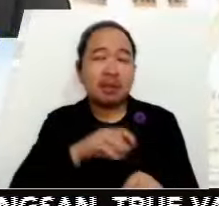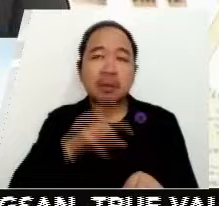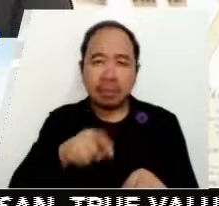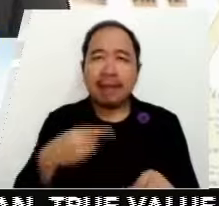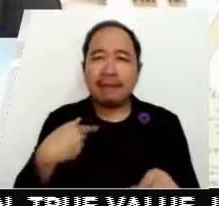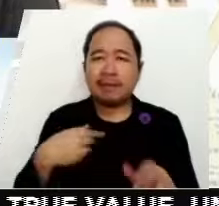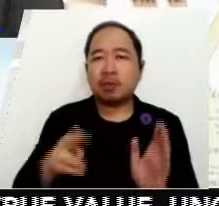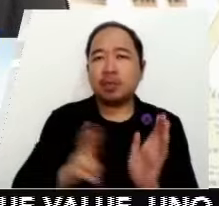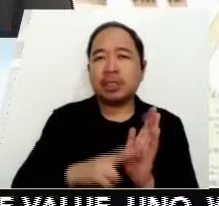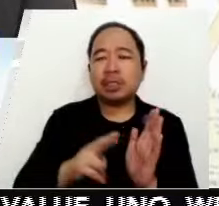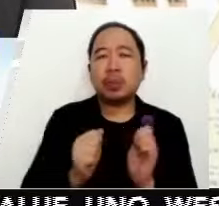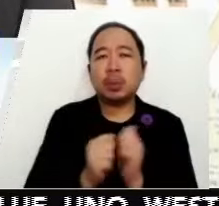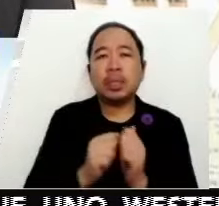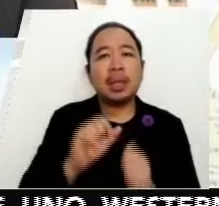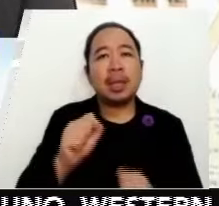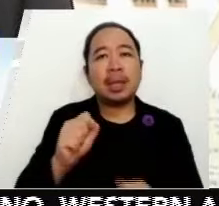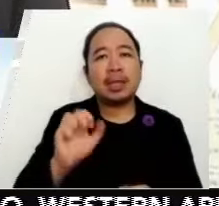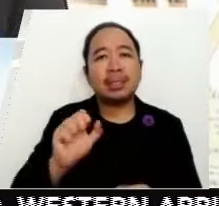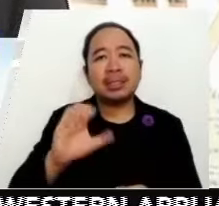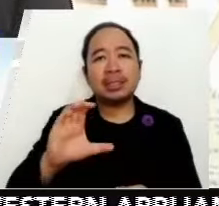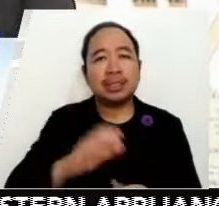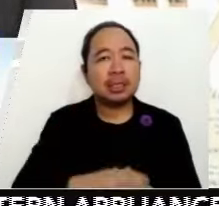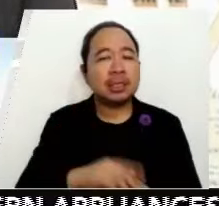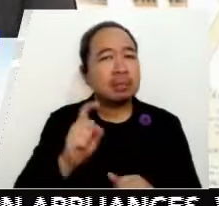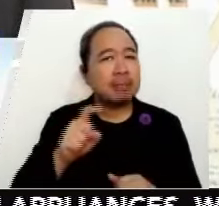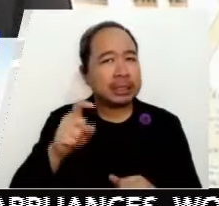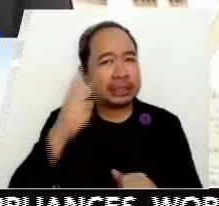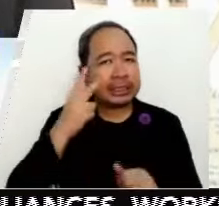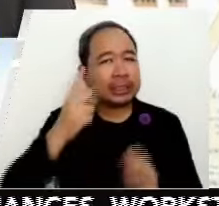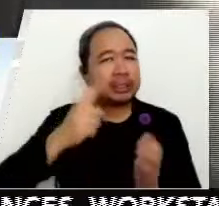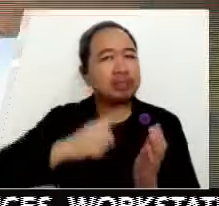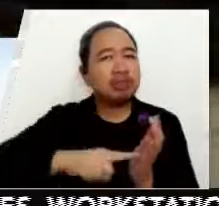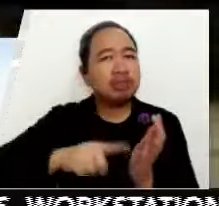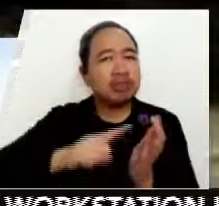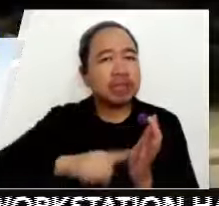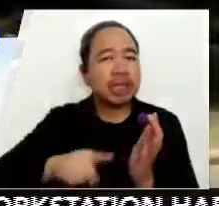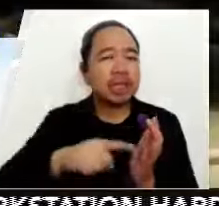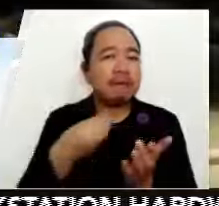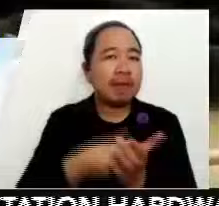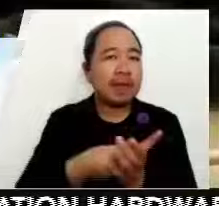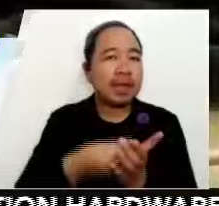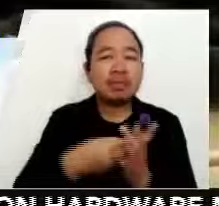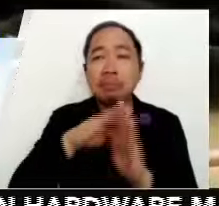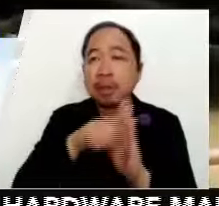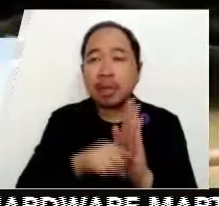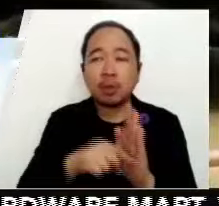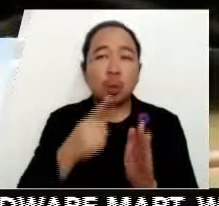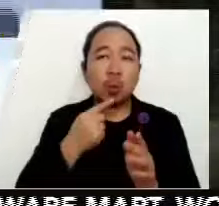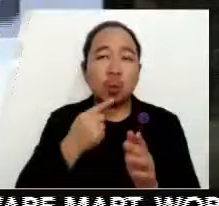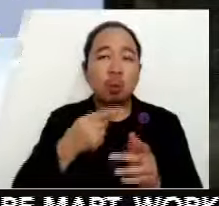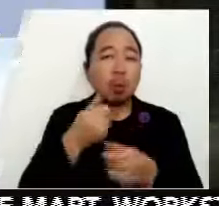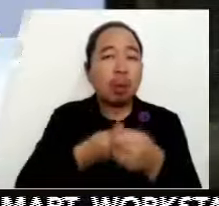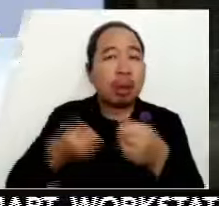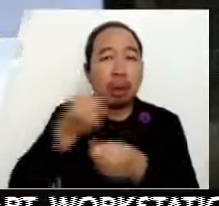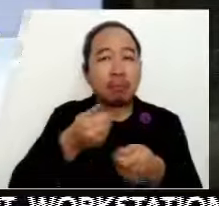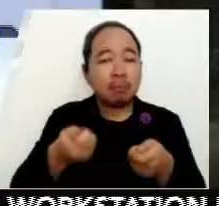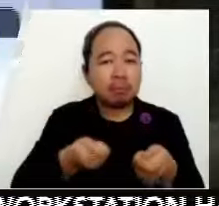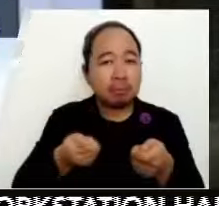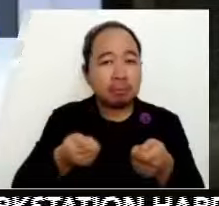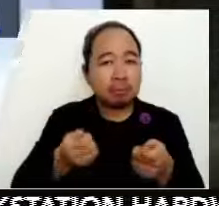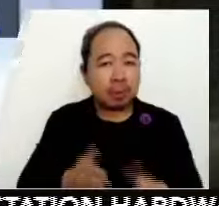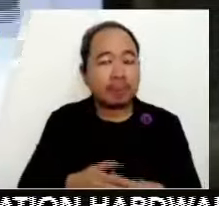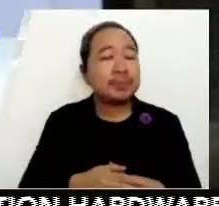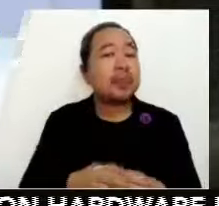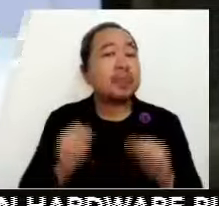financial performance, sino-sino nagpapatakbo nito, ang management. Pwedeng i-download ang SEC checkup para madaling malaman